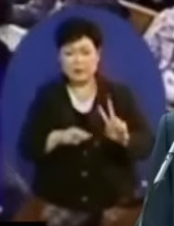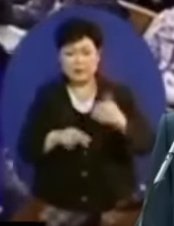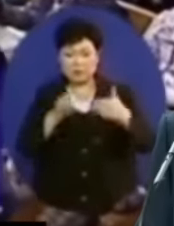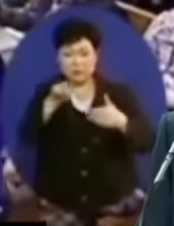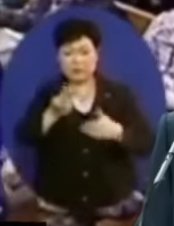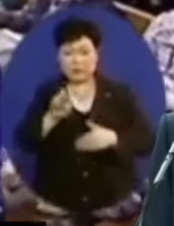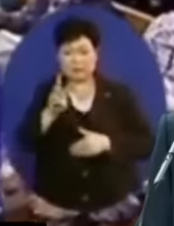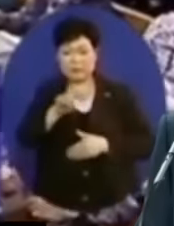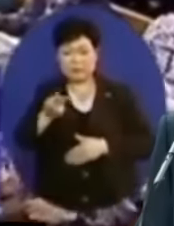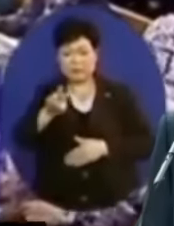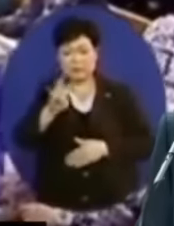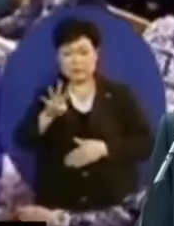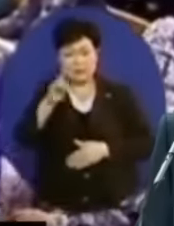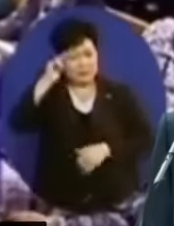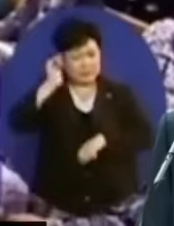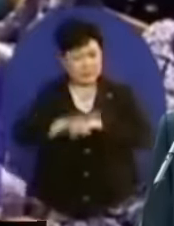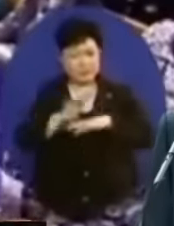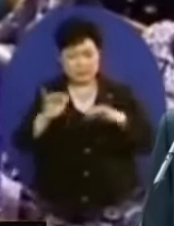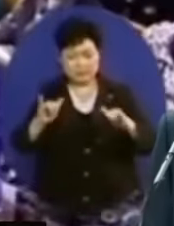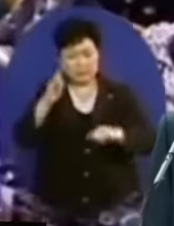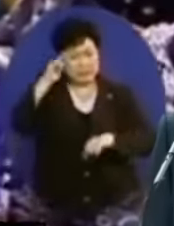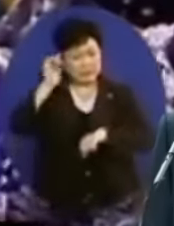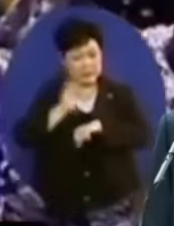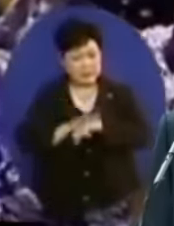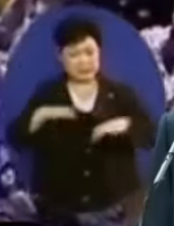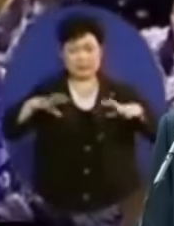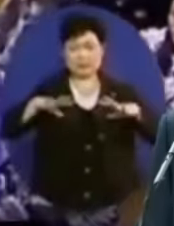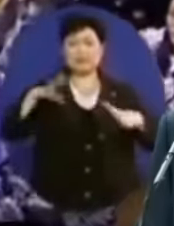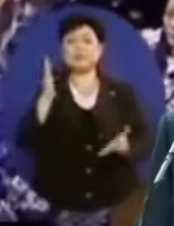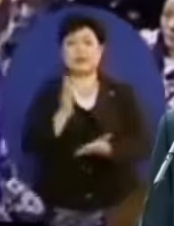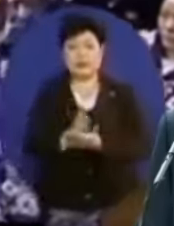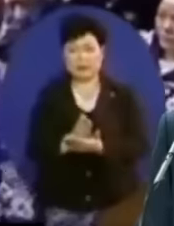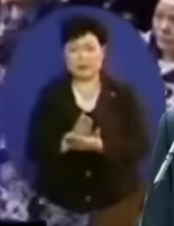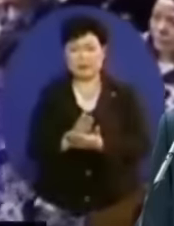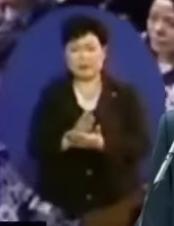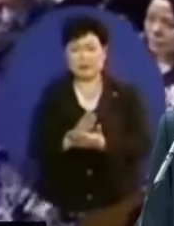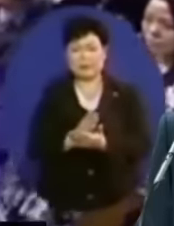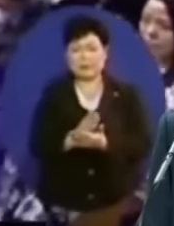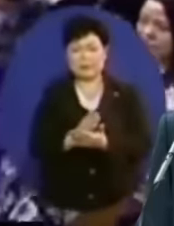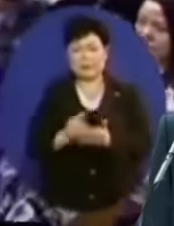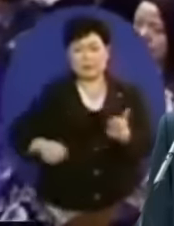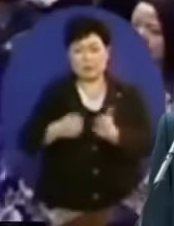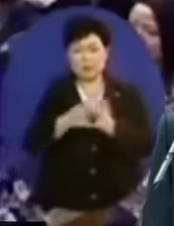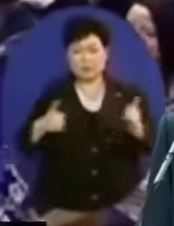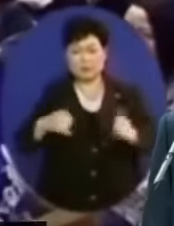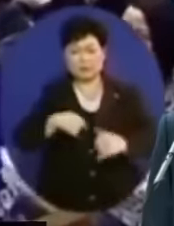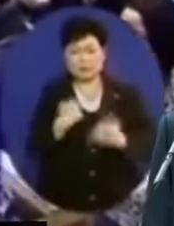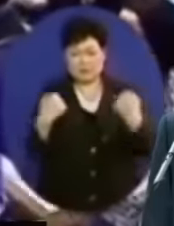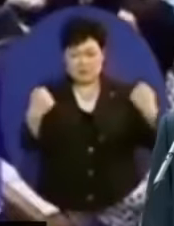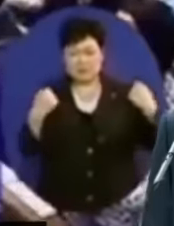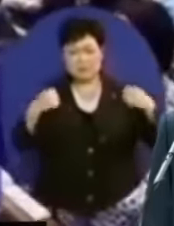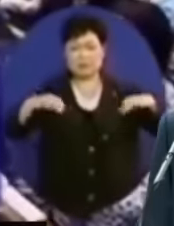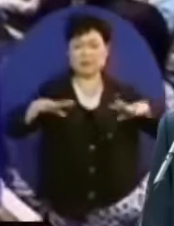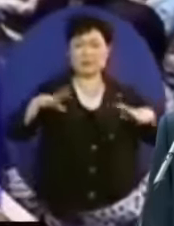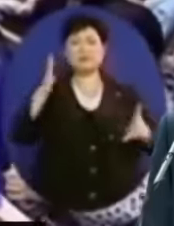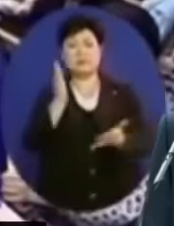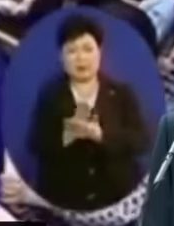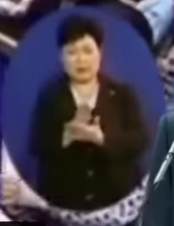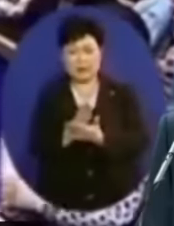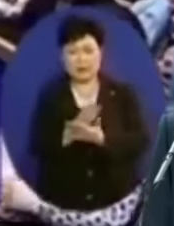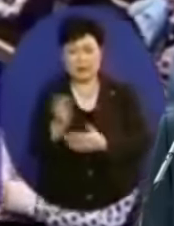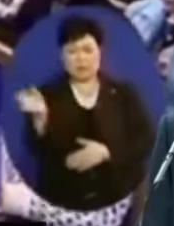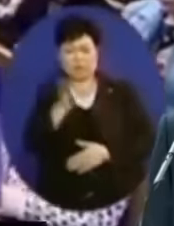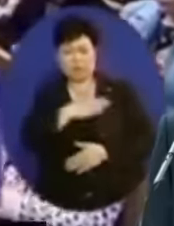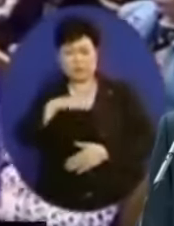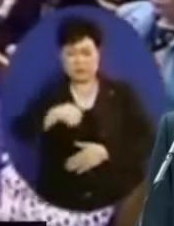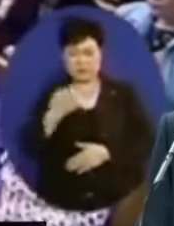때 지혜로운 자는 그의 지혜를 자랑하지 말라. 용사는 그의 용맹을 자랑하지 말라. 부자는